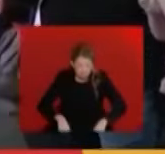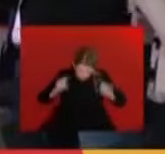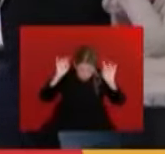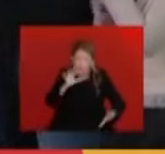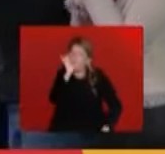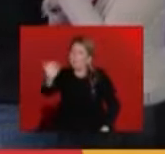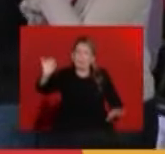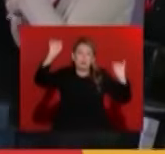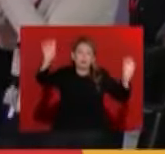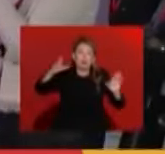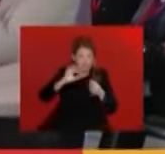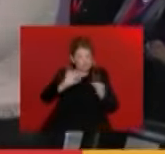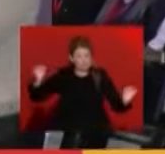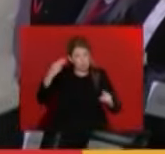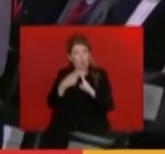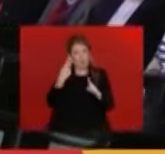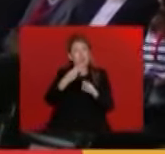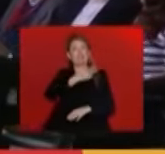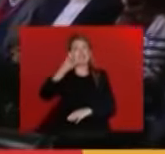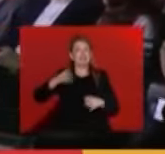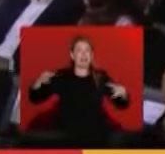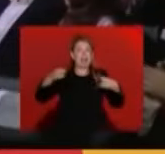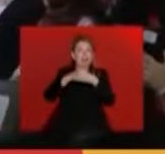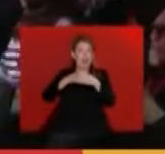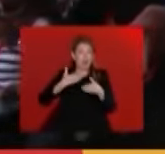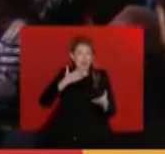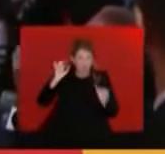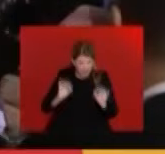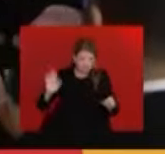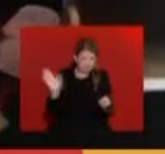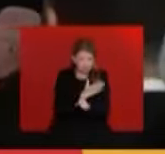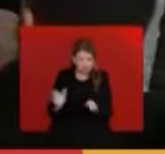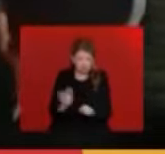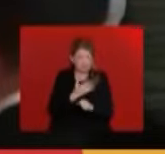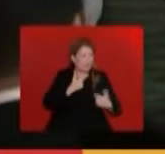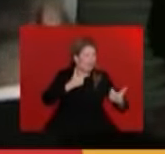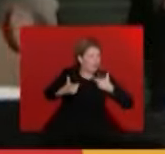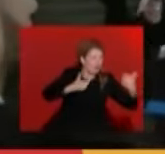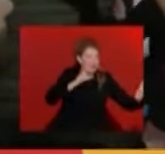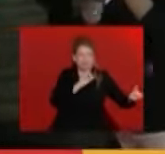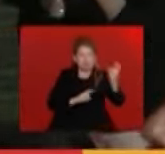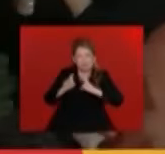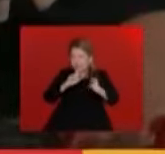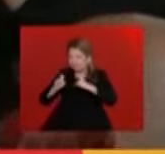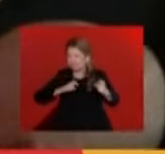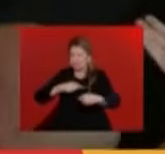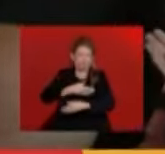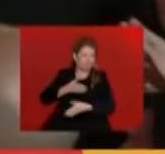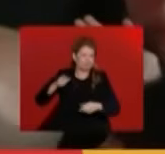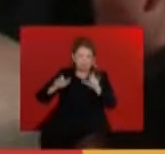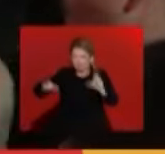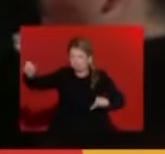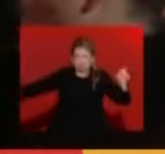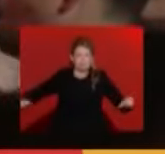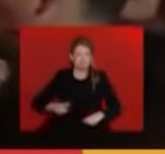θα ψάχνουμε να δούμε ποια κόμματα θα μπορούν να συνεργαστούν και να συγκυβερνήσουν. Σύμφωνοι. Αυτό νομίζω ότι είναι αυτή τη στιγμή. Υπάρχει